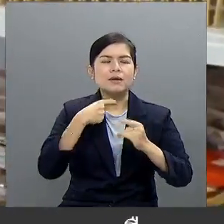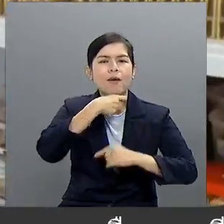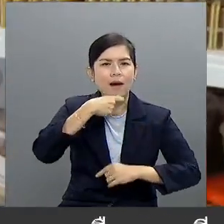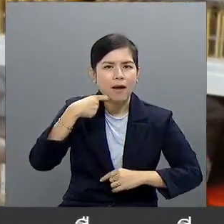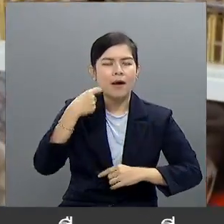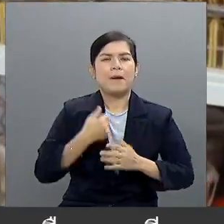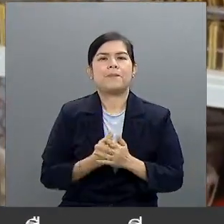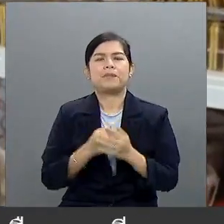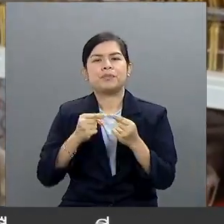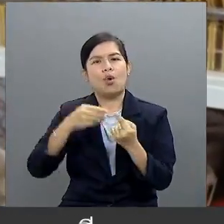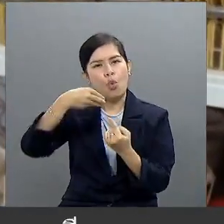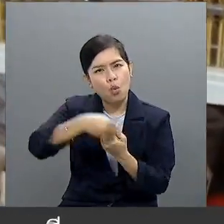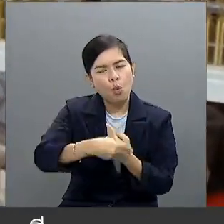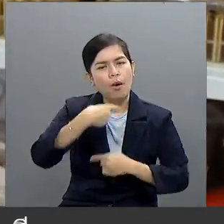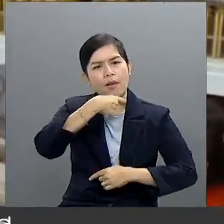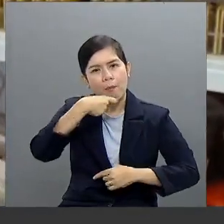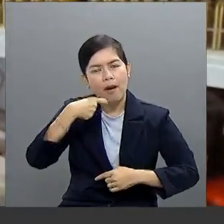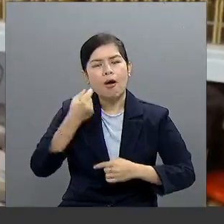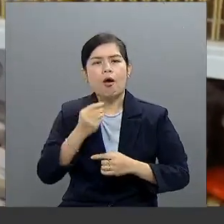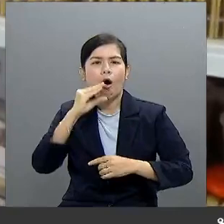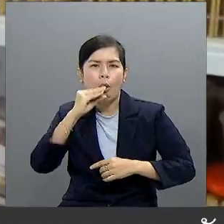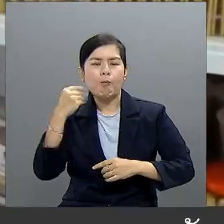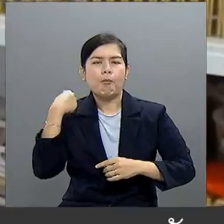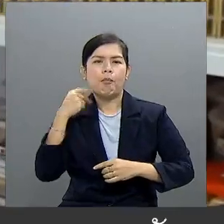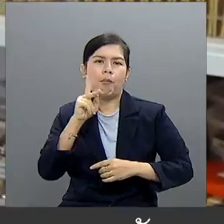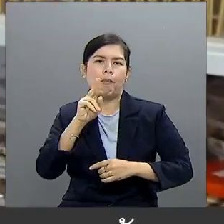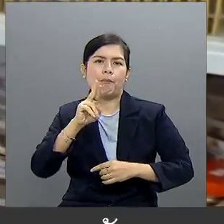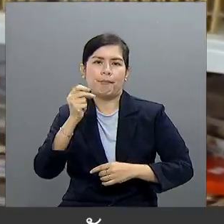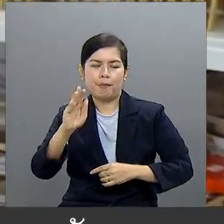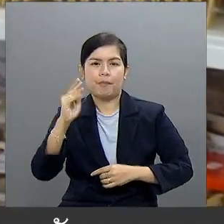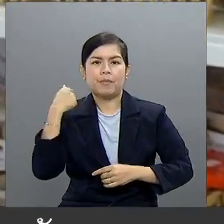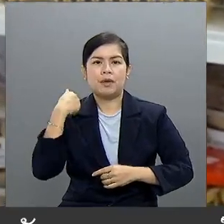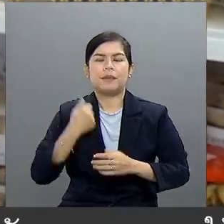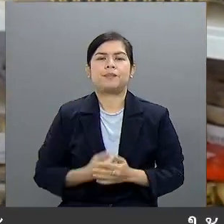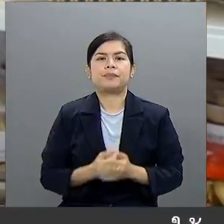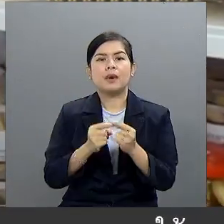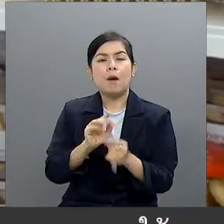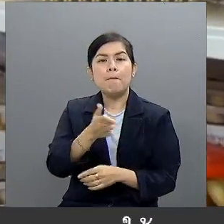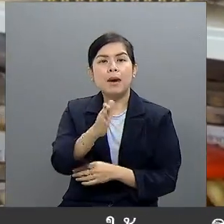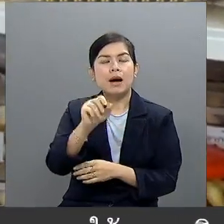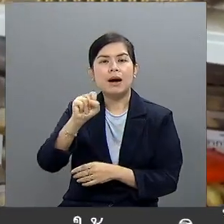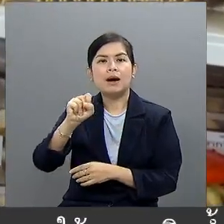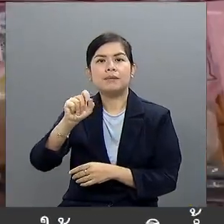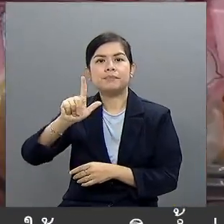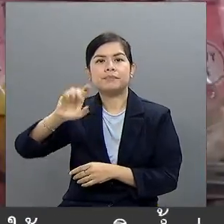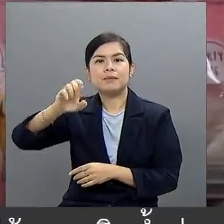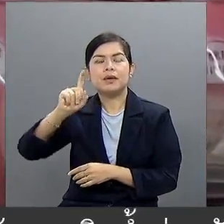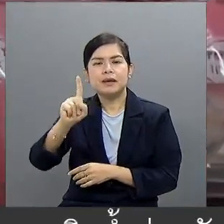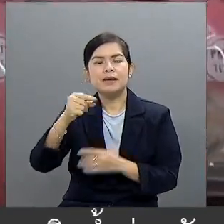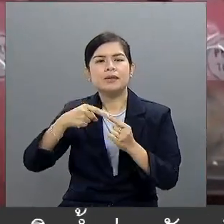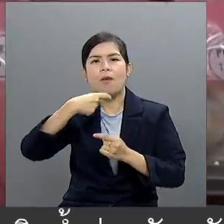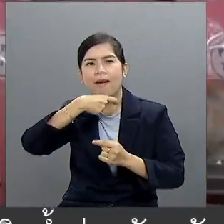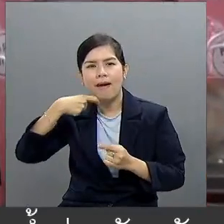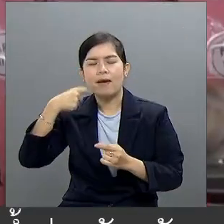มีจ้ารวมทั้งยังมีสัตว์น้ำแปรรูปขึ้นชื่อนะครับอย่างปลาสลิดแห้งปลานิลปลาช่อนก็ขึ้นชื่อของทุ่